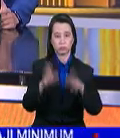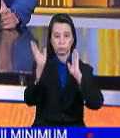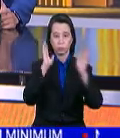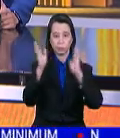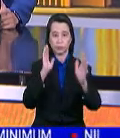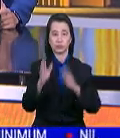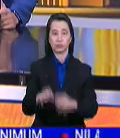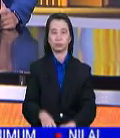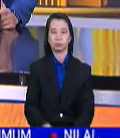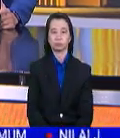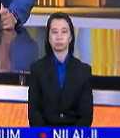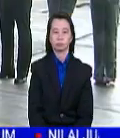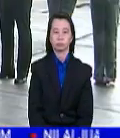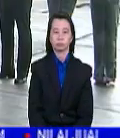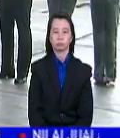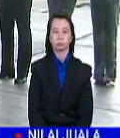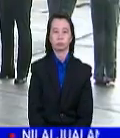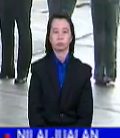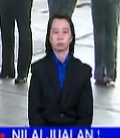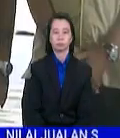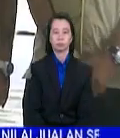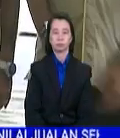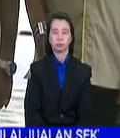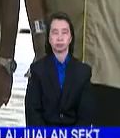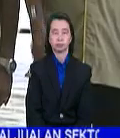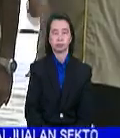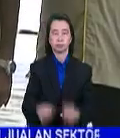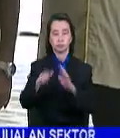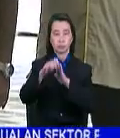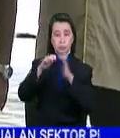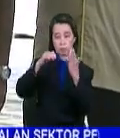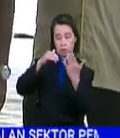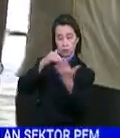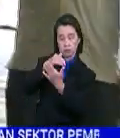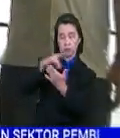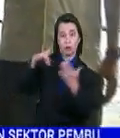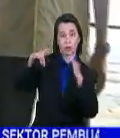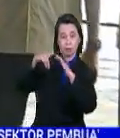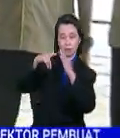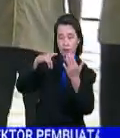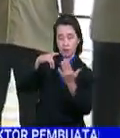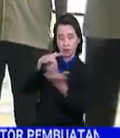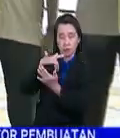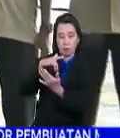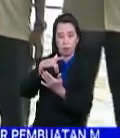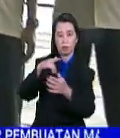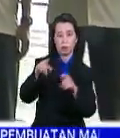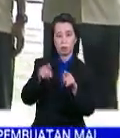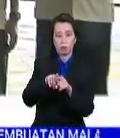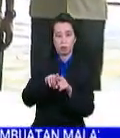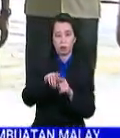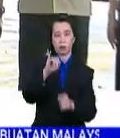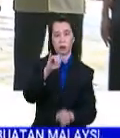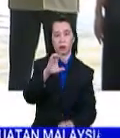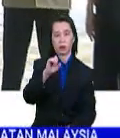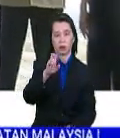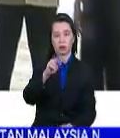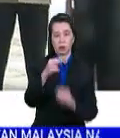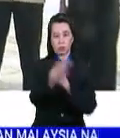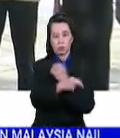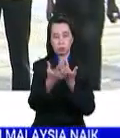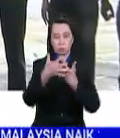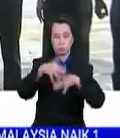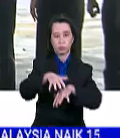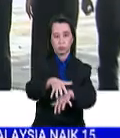Mesir di bagian luar pesawat itu diubah untuk mewakili secara visual Duo icon negara dengan